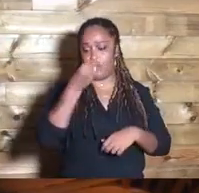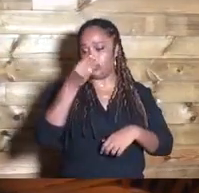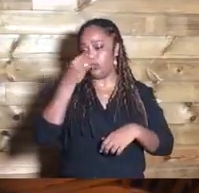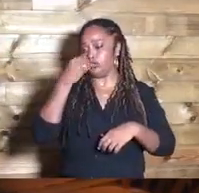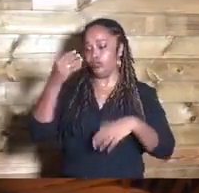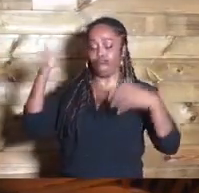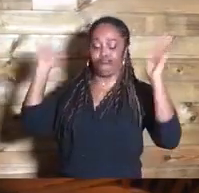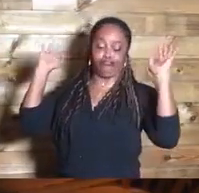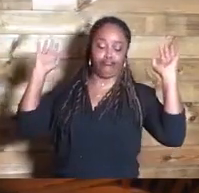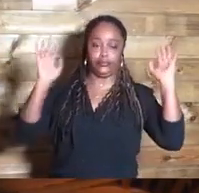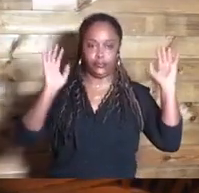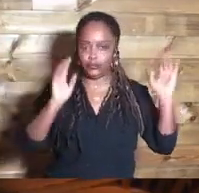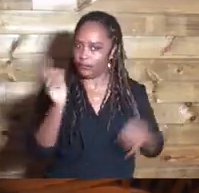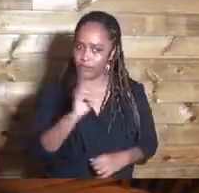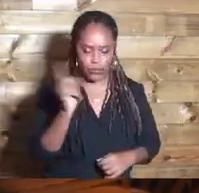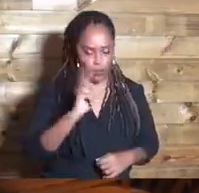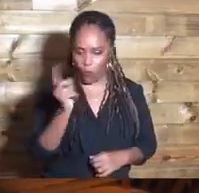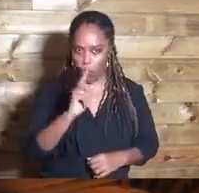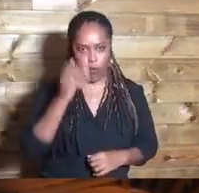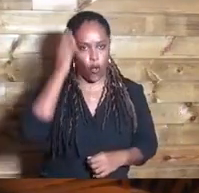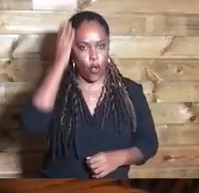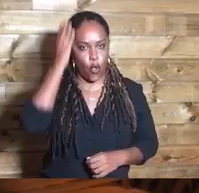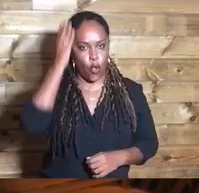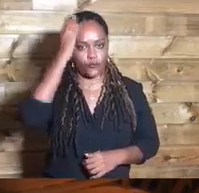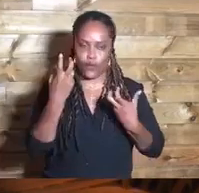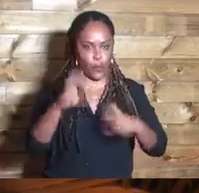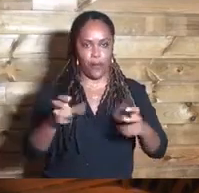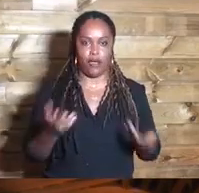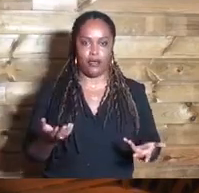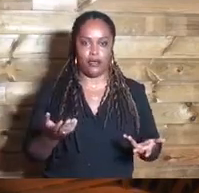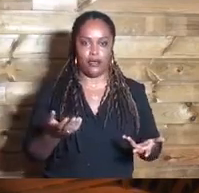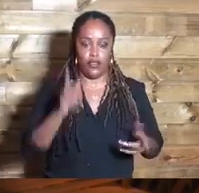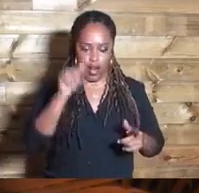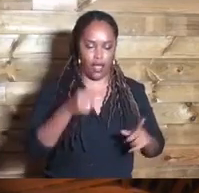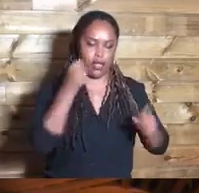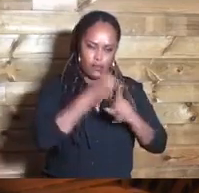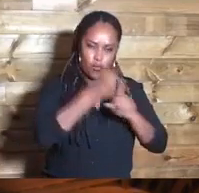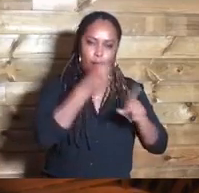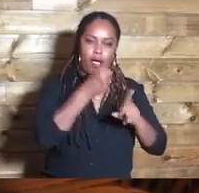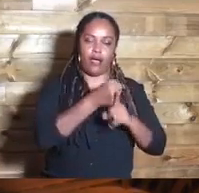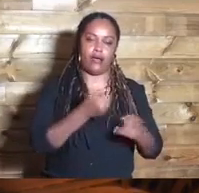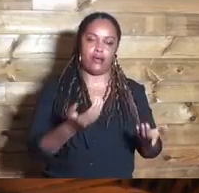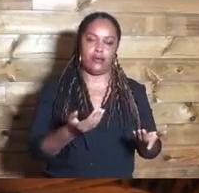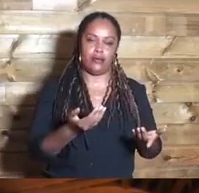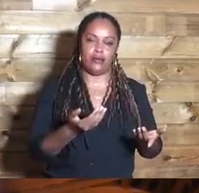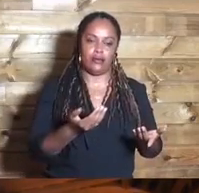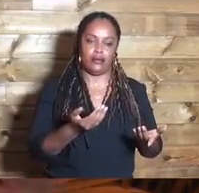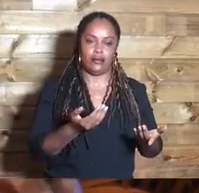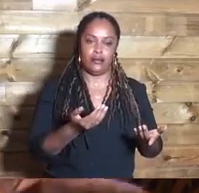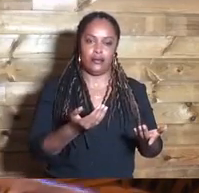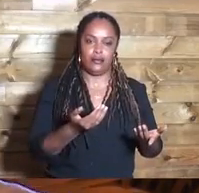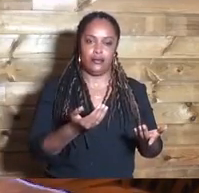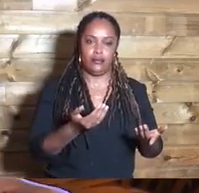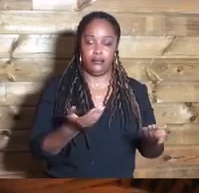français. Mais à part ça, il voulait pour le visiter. À part ça, il voulait pour le pays là. Alors, contradiction à ce là, ça. Les autres ont dit, ah ouais,